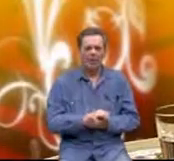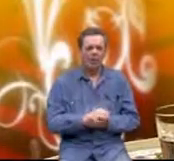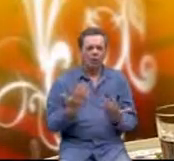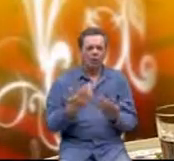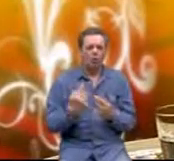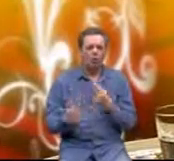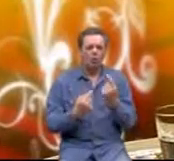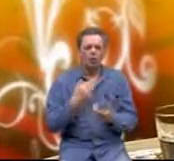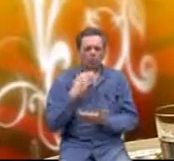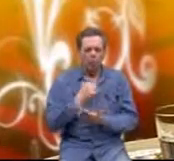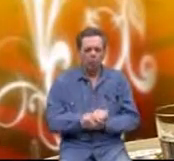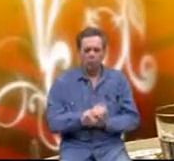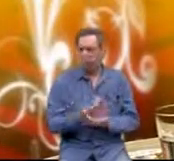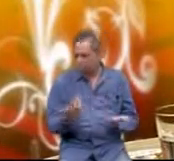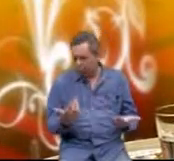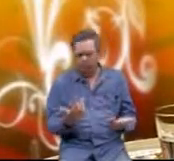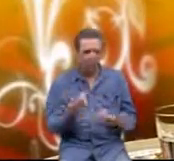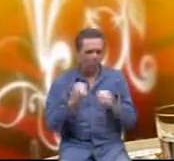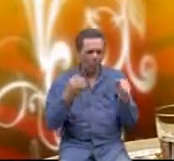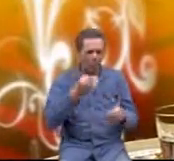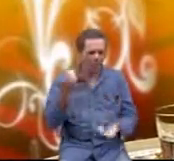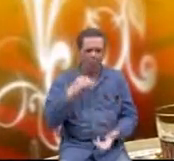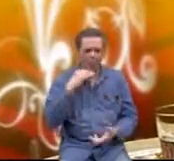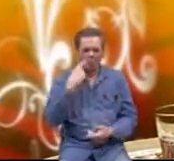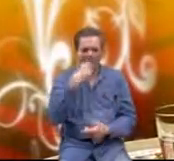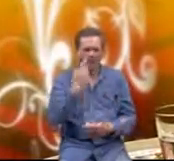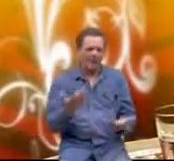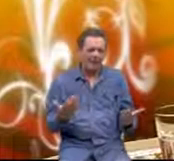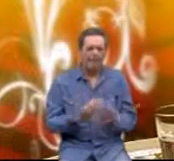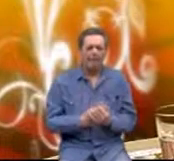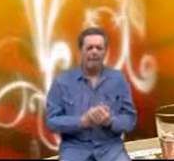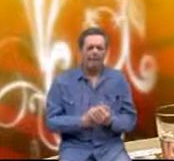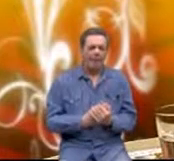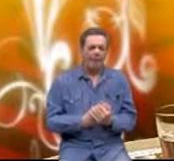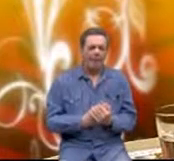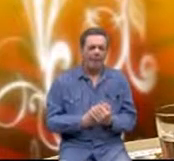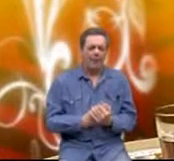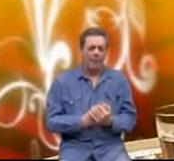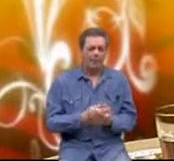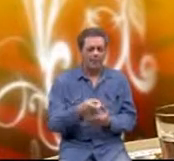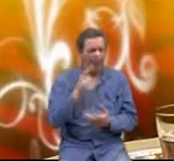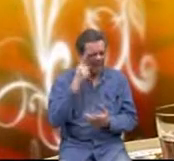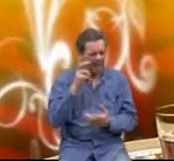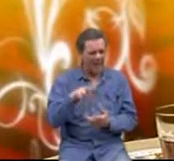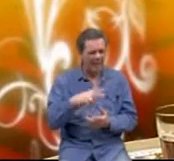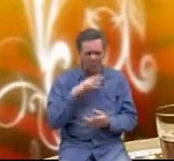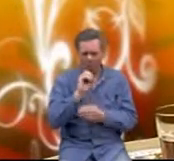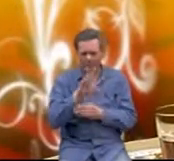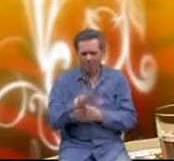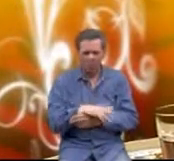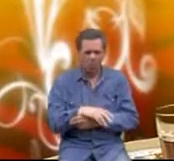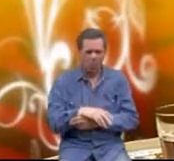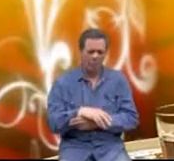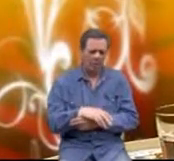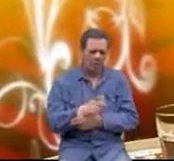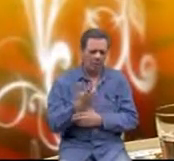subota? Jer su to slobodni dani ljudi, subota, nedjelja. Uh-huh. Zato što vi znate kad imamo emisiju,